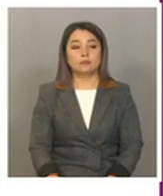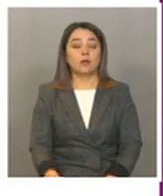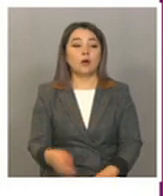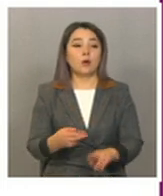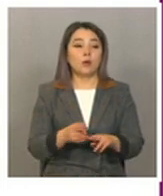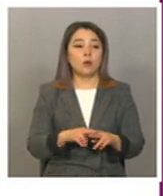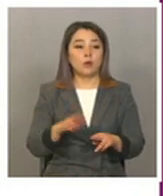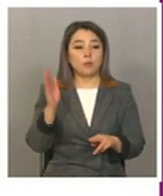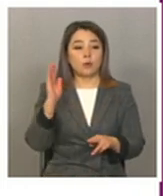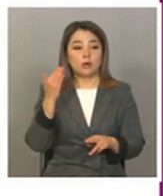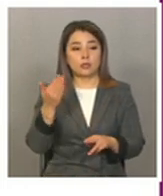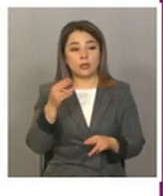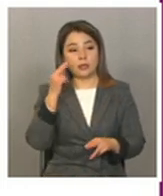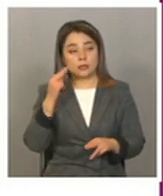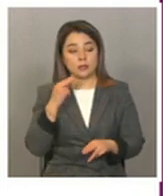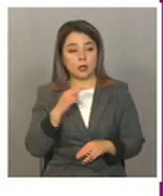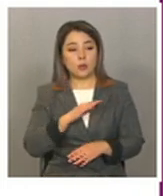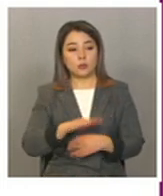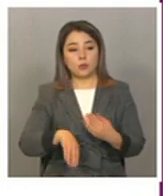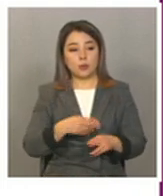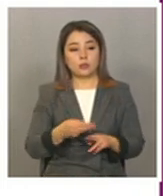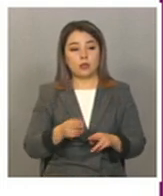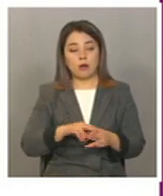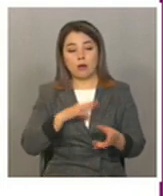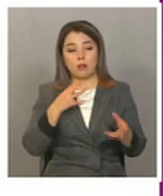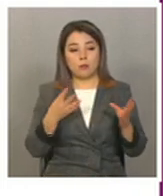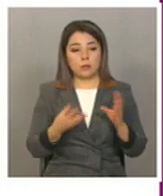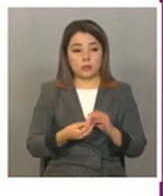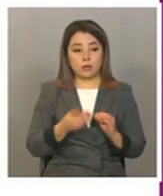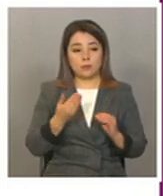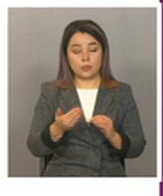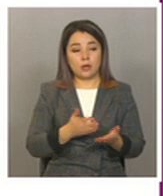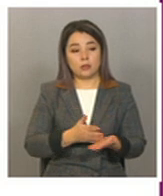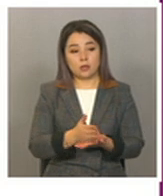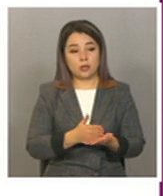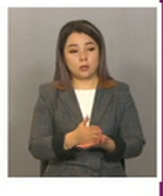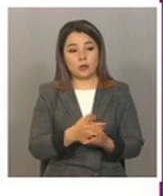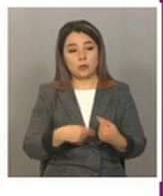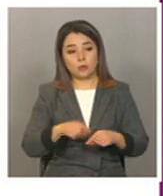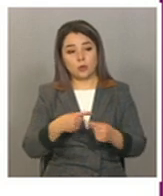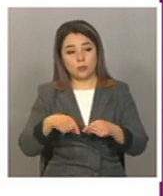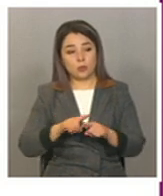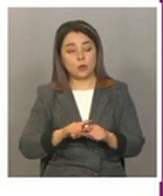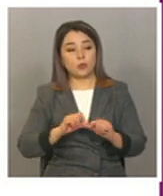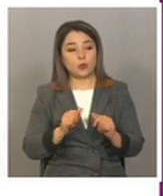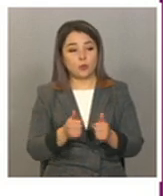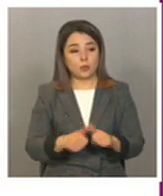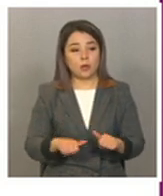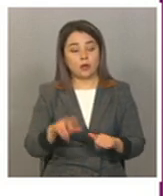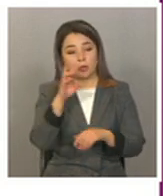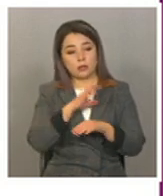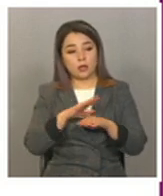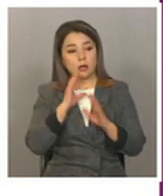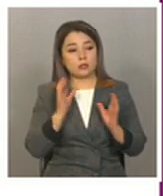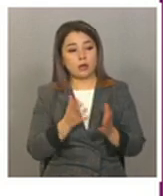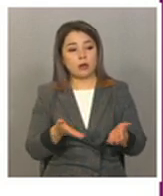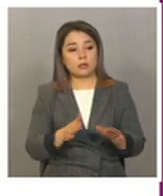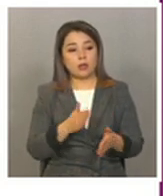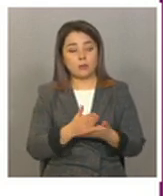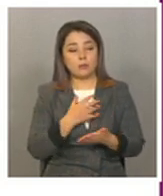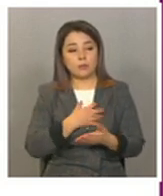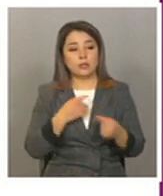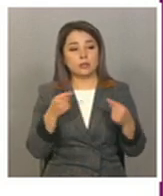Болашақ Қытай төңкерісшілері қалыптасып, олар саяси үйірмелер ұйымдастырып, елді сақтап қалудың